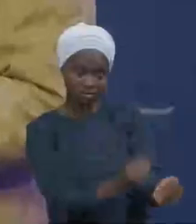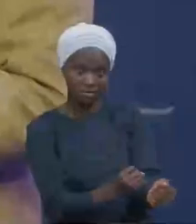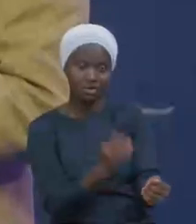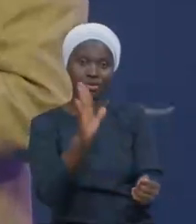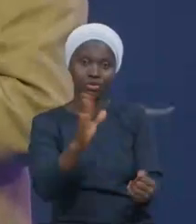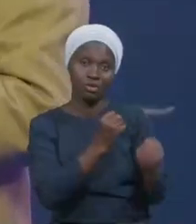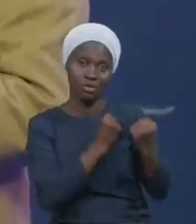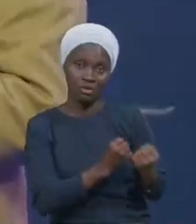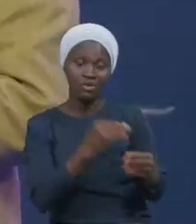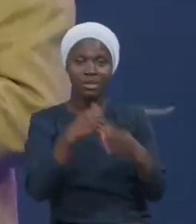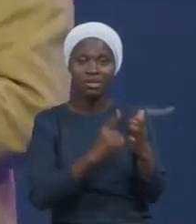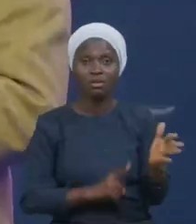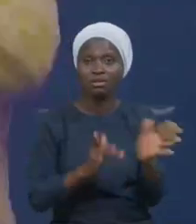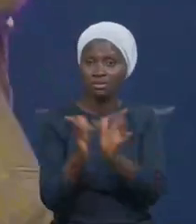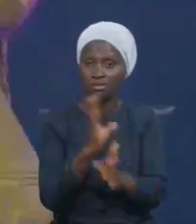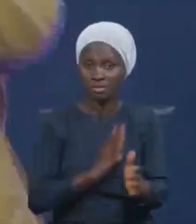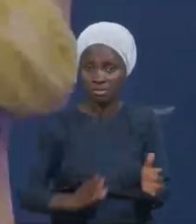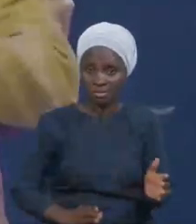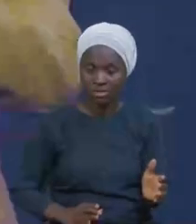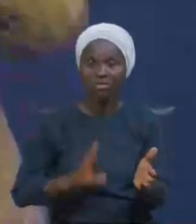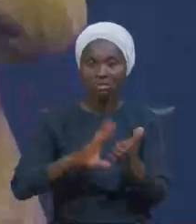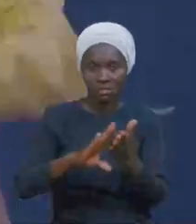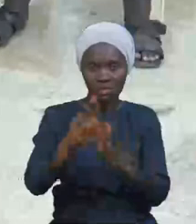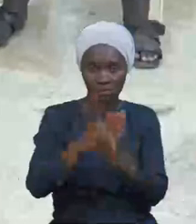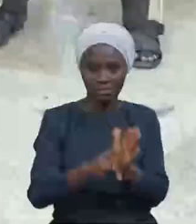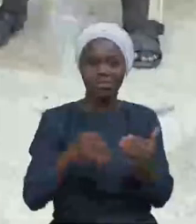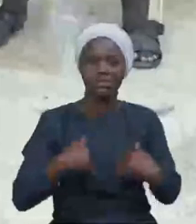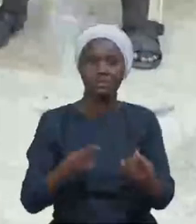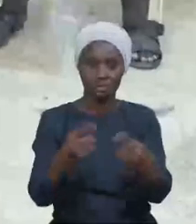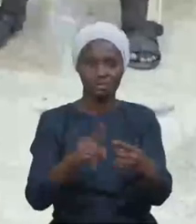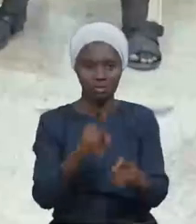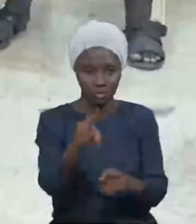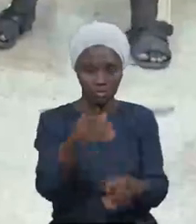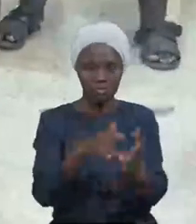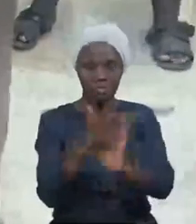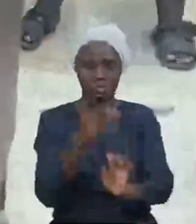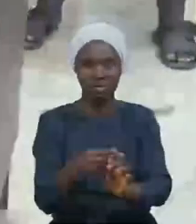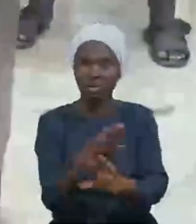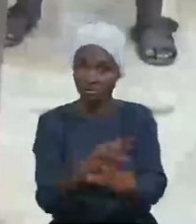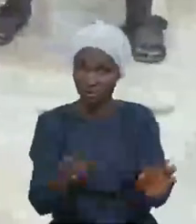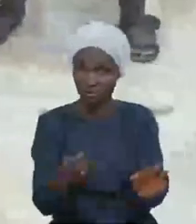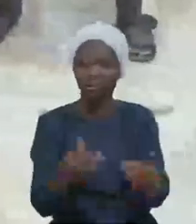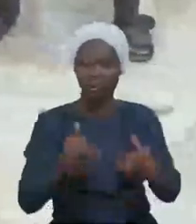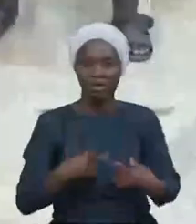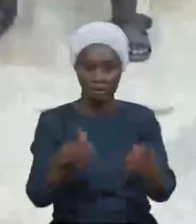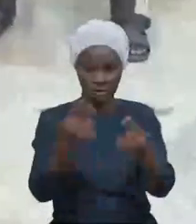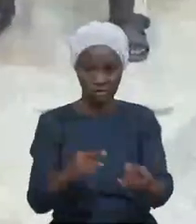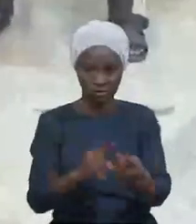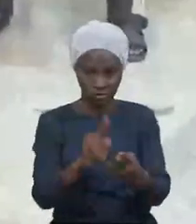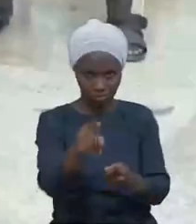Jésus-Christ, le pardon est venu pour toi. La libération est venue pour toi.